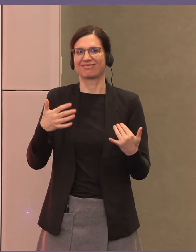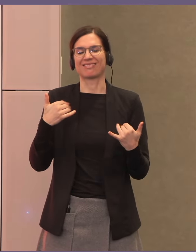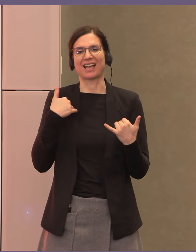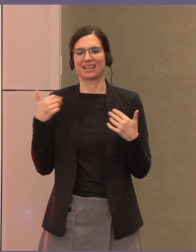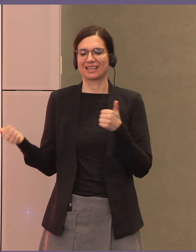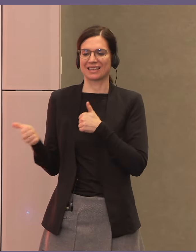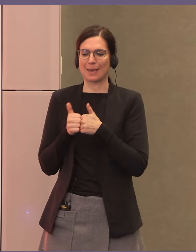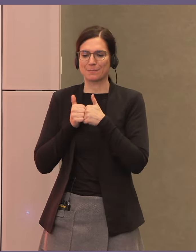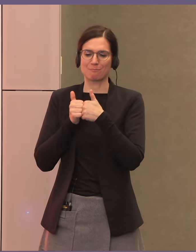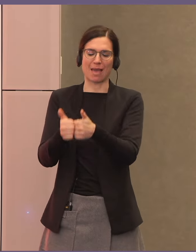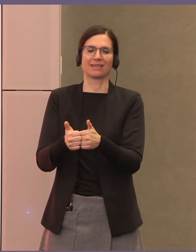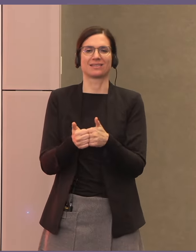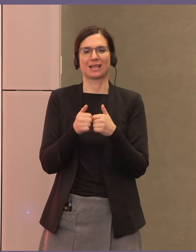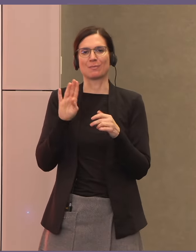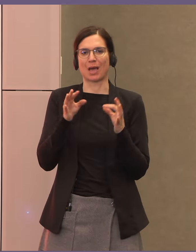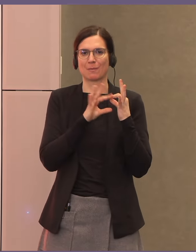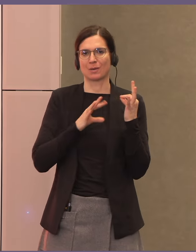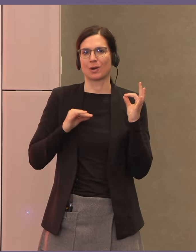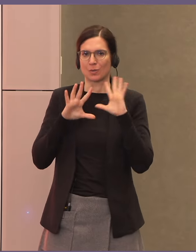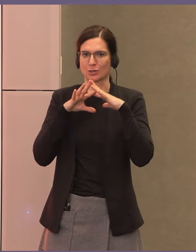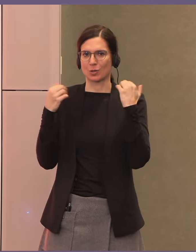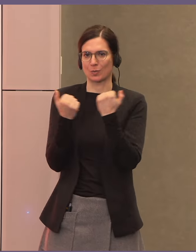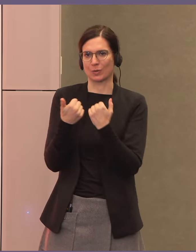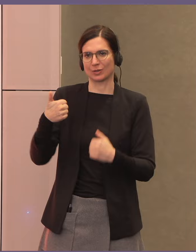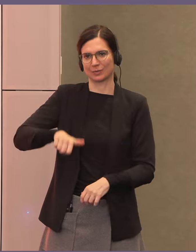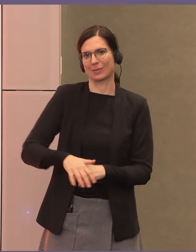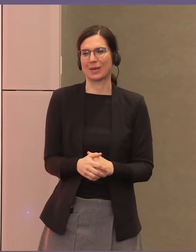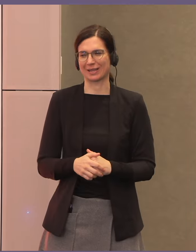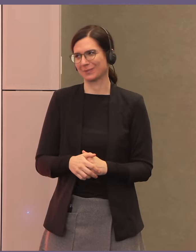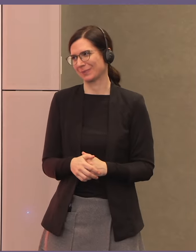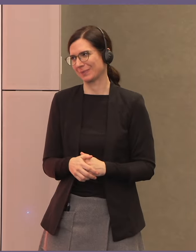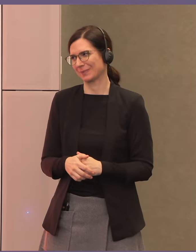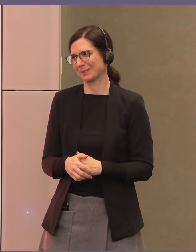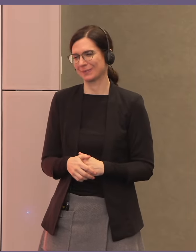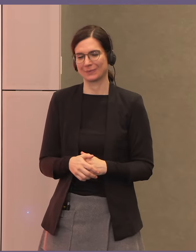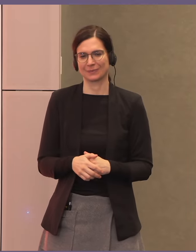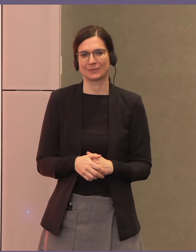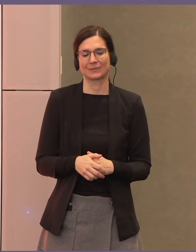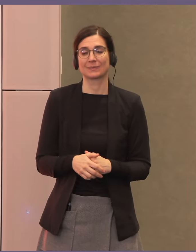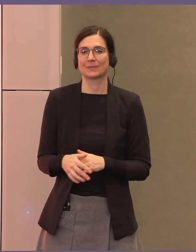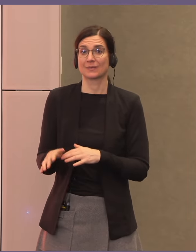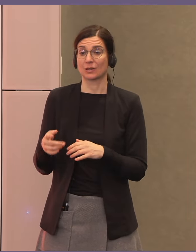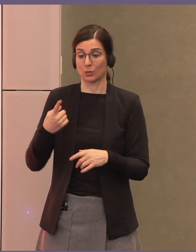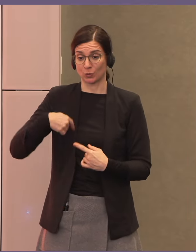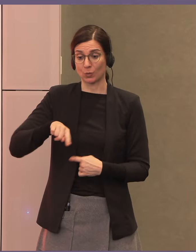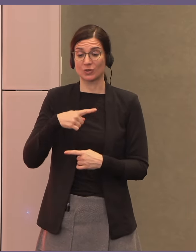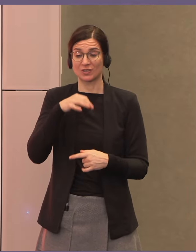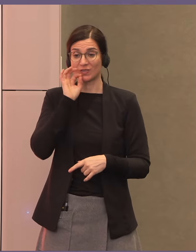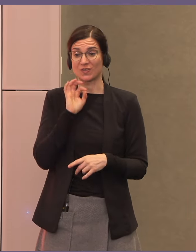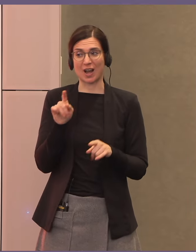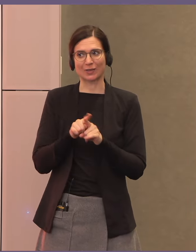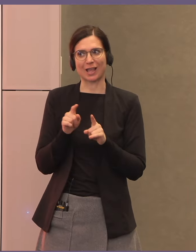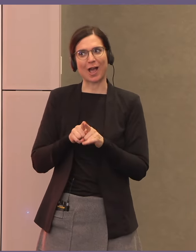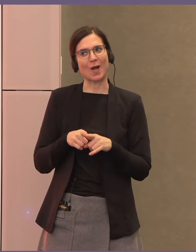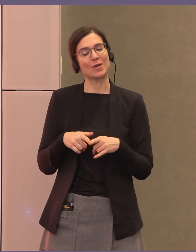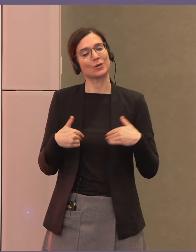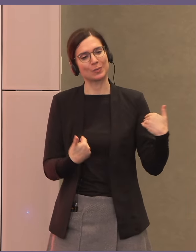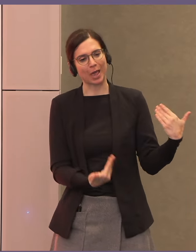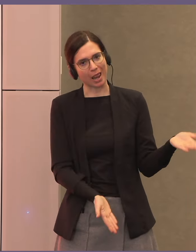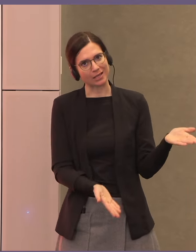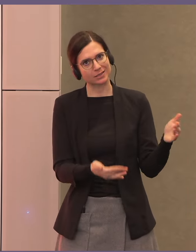der Seite des Barbara Brammer Symposiums steht im wahrsten Sinne des Wortes und uns Frauen die Sitzplätze überlasst